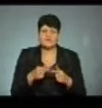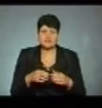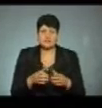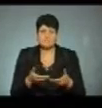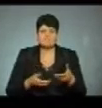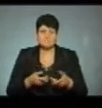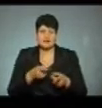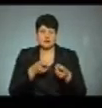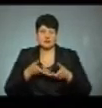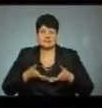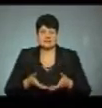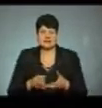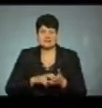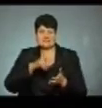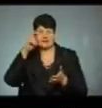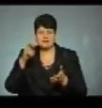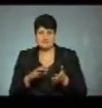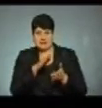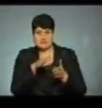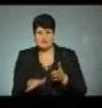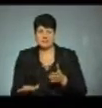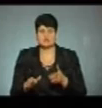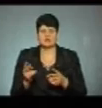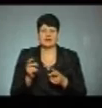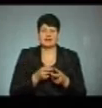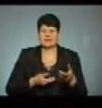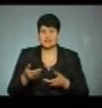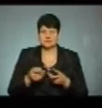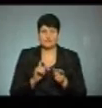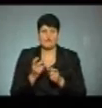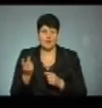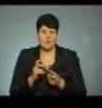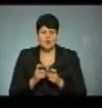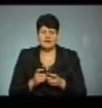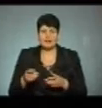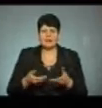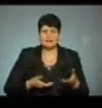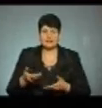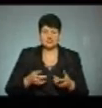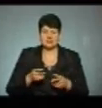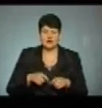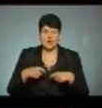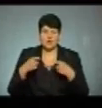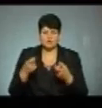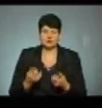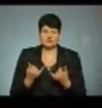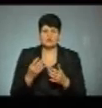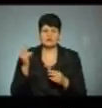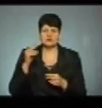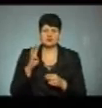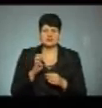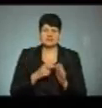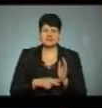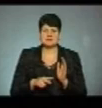біатлону, санного спорту, стрибків на лижах з трампліна, лижного двоборства та лижних гонок. Нині в школі навчається 477